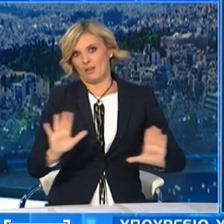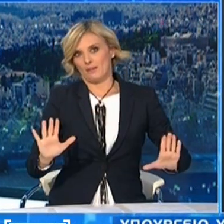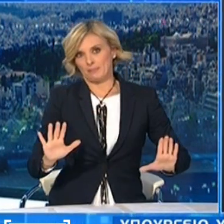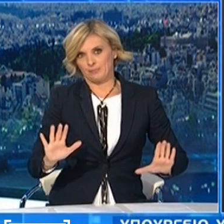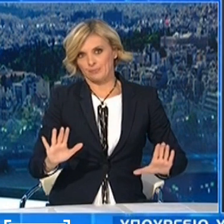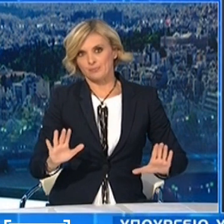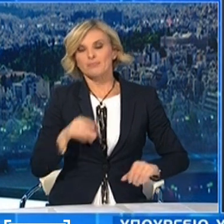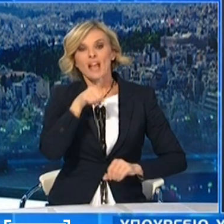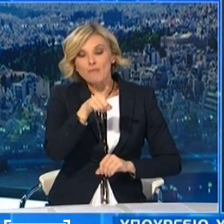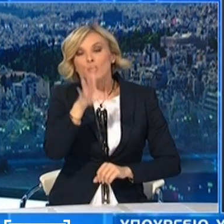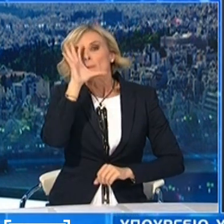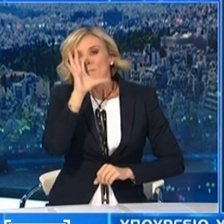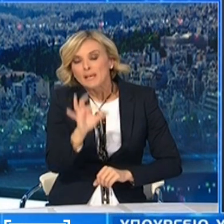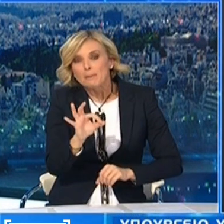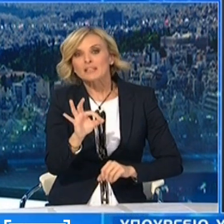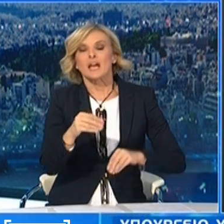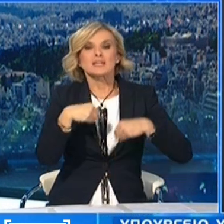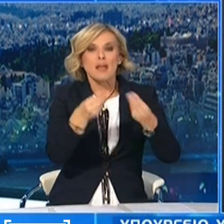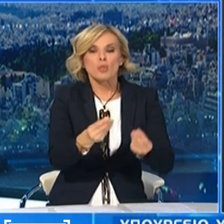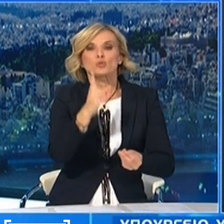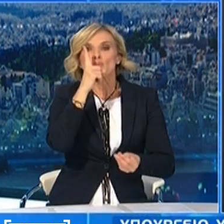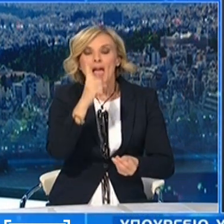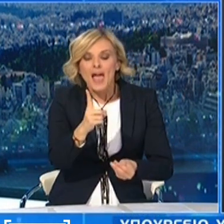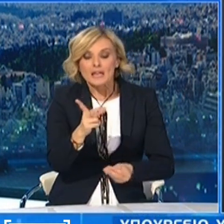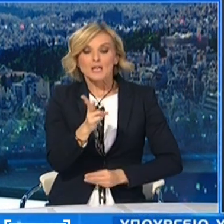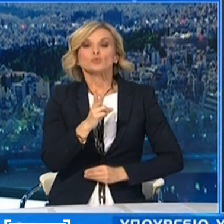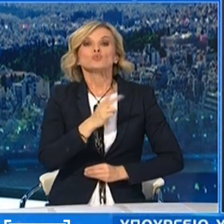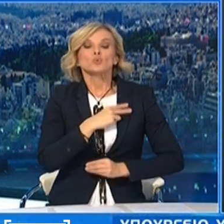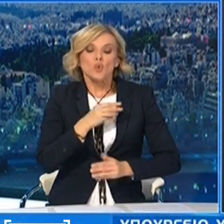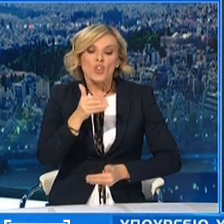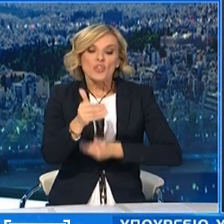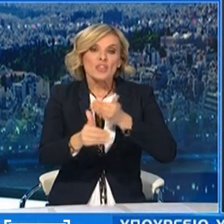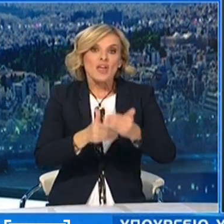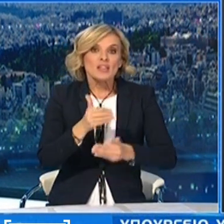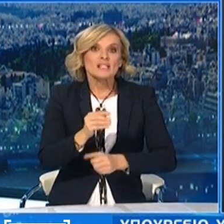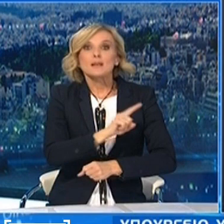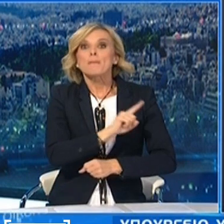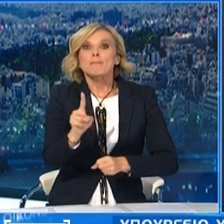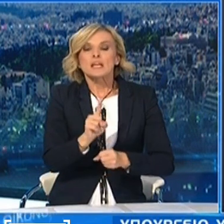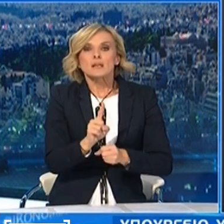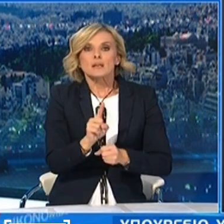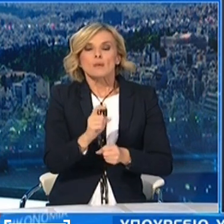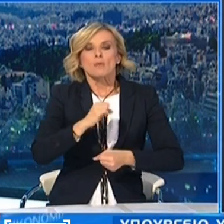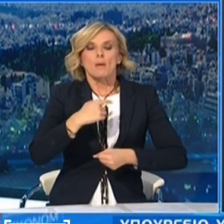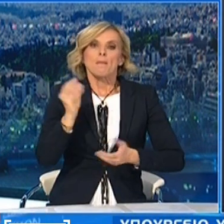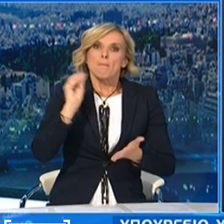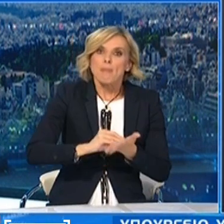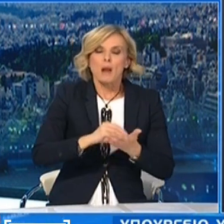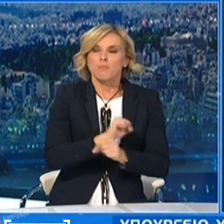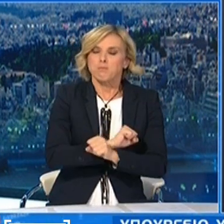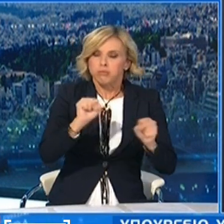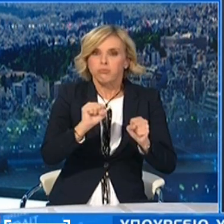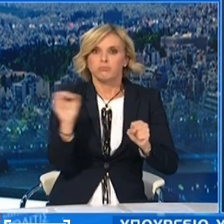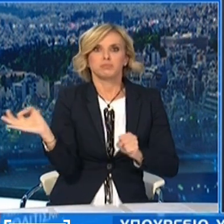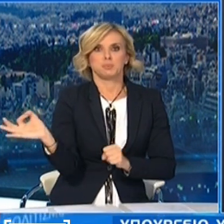είναι μέρος μιας πραγματικής κανονικότητας που δεν θα δημιουργήσει οποιοδήποτε πρόβλημα δημόσιας υγείας, γιατί αυτό μας ενδιαφέρει, πάνω και πέρα από οτιδήποτε